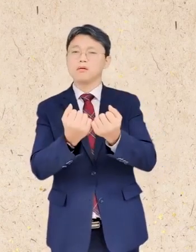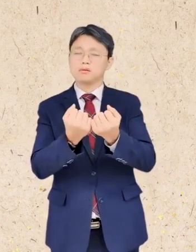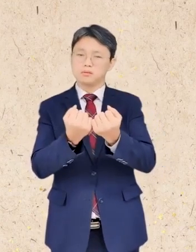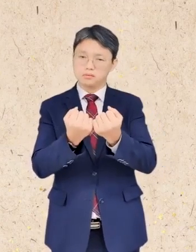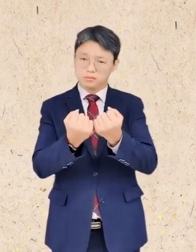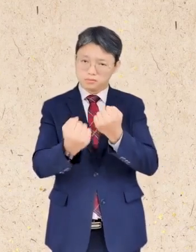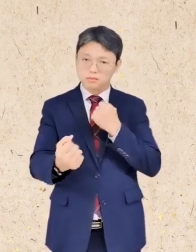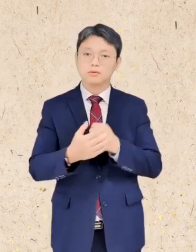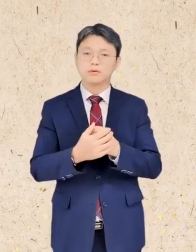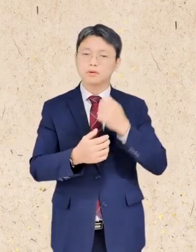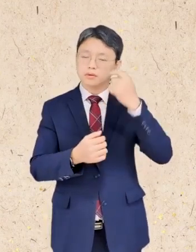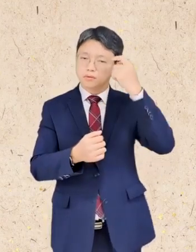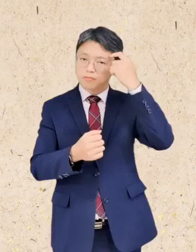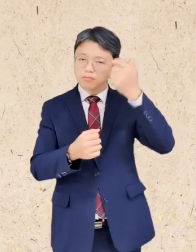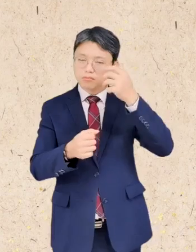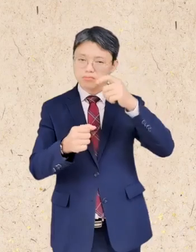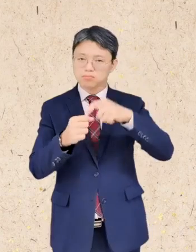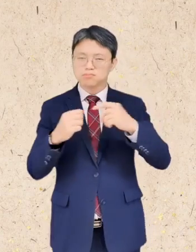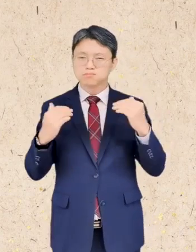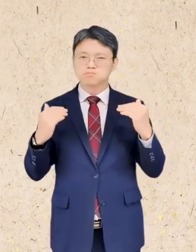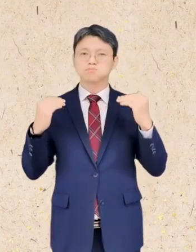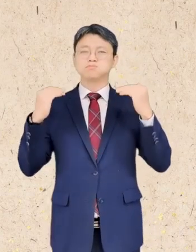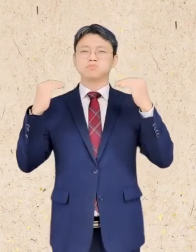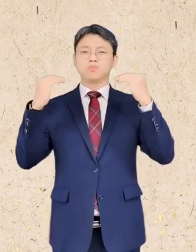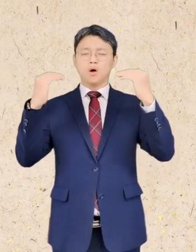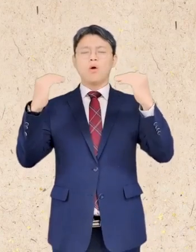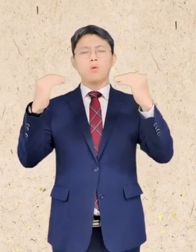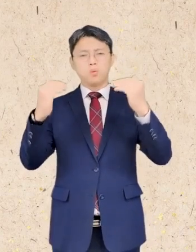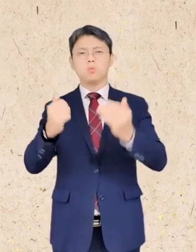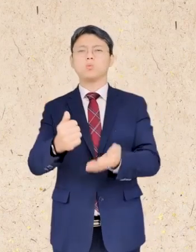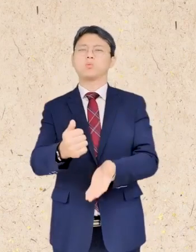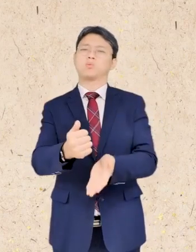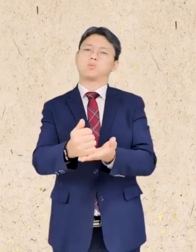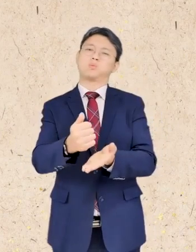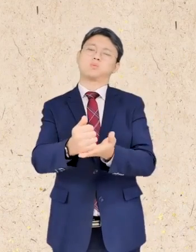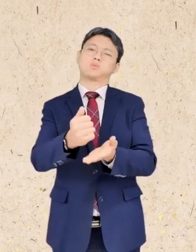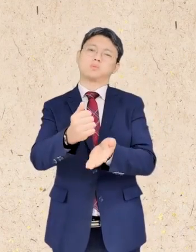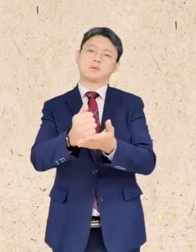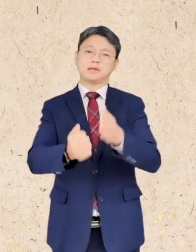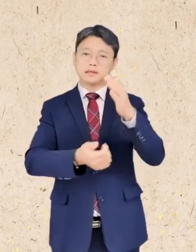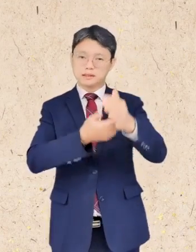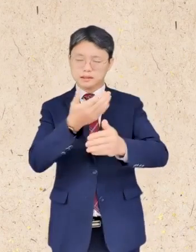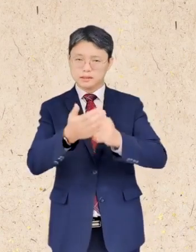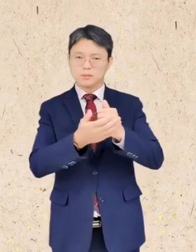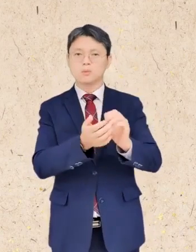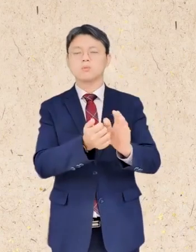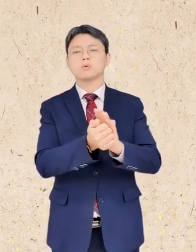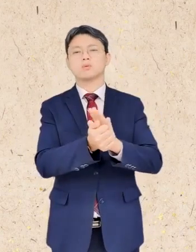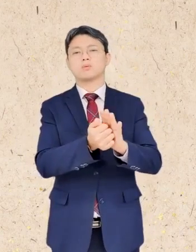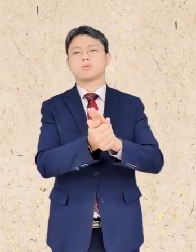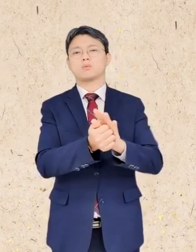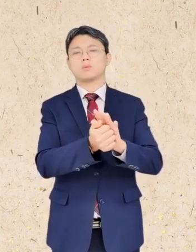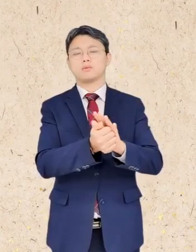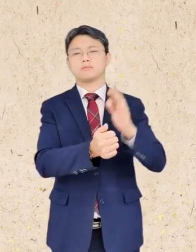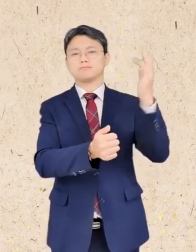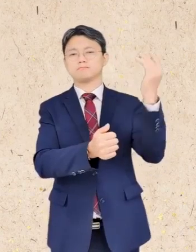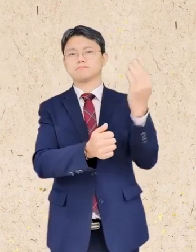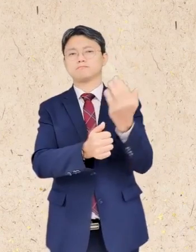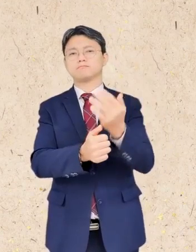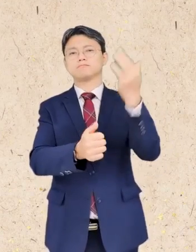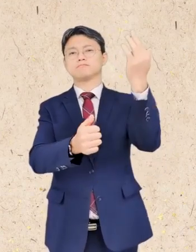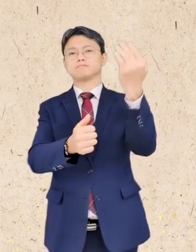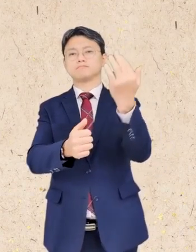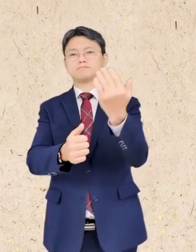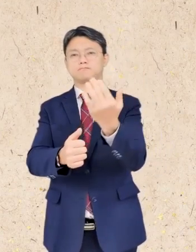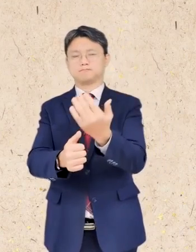성도들이 박해에도 불구하고 영적으로 성장한 것에 대한 칭찬과 함께 하나님의 공의로 인한 위로가 그들